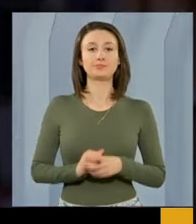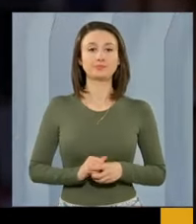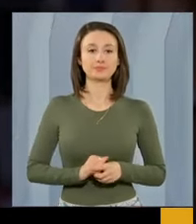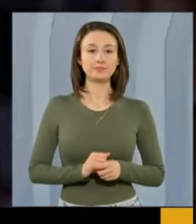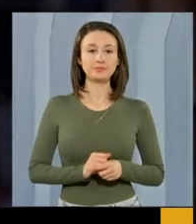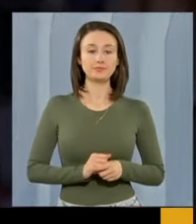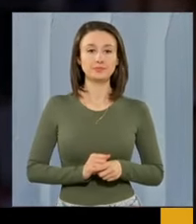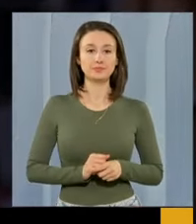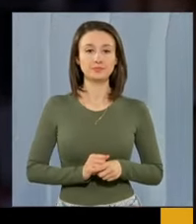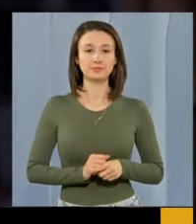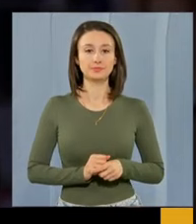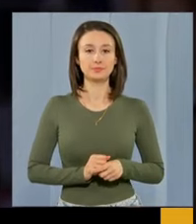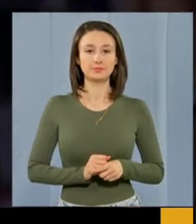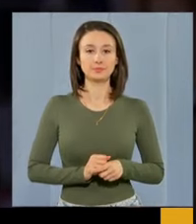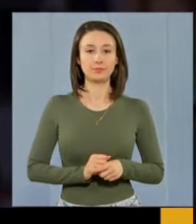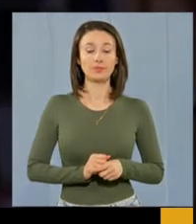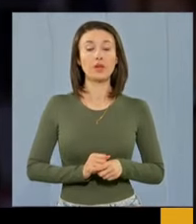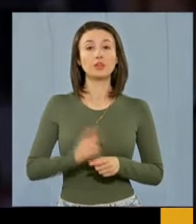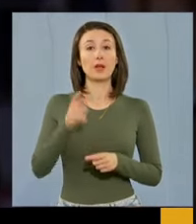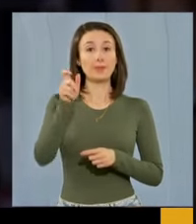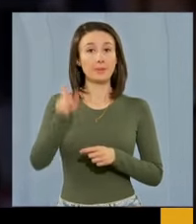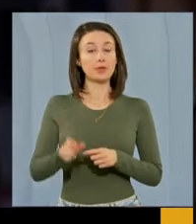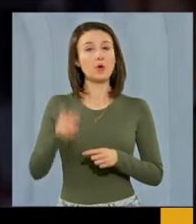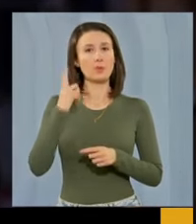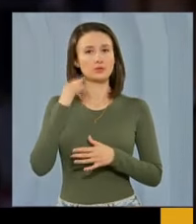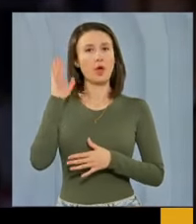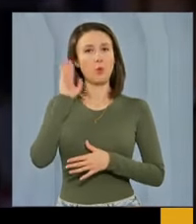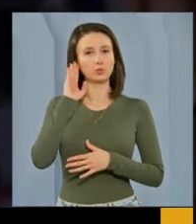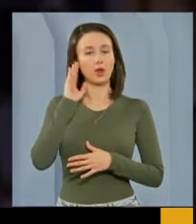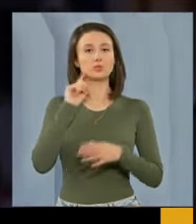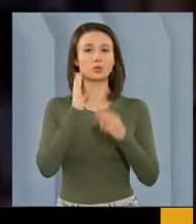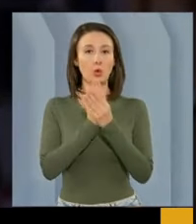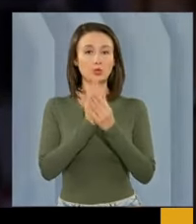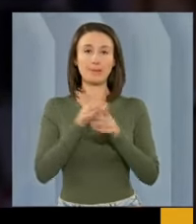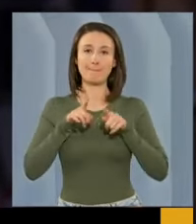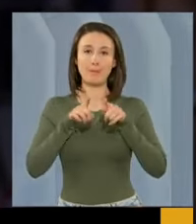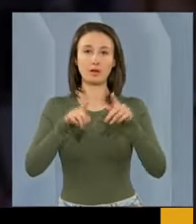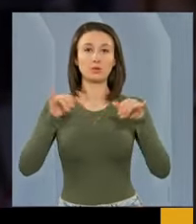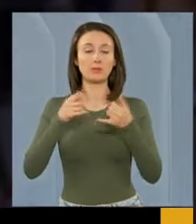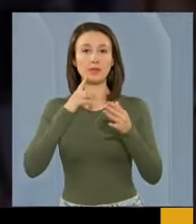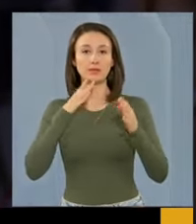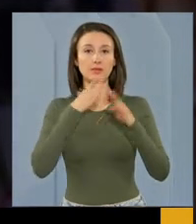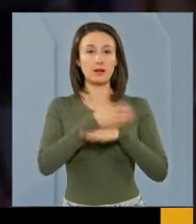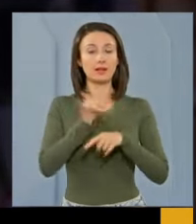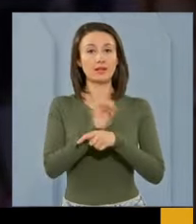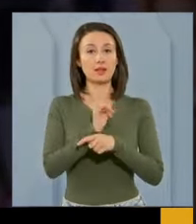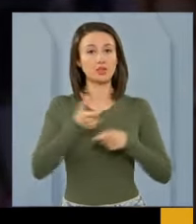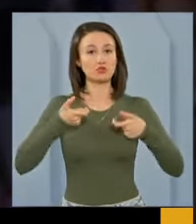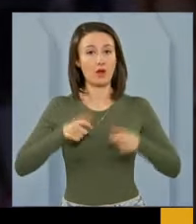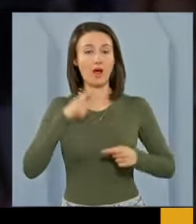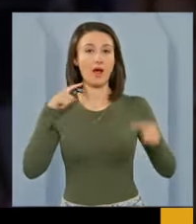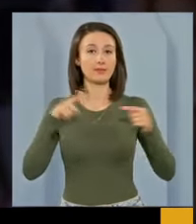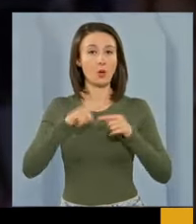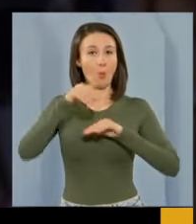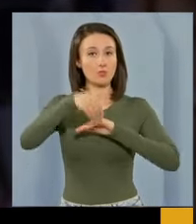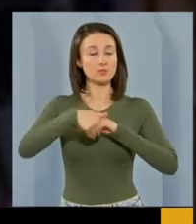Anticorupție, potrivit unor surse judiciare. Alte 7 persoane au mai fost audiate în dosar. În paralel au avut loc descindere ale Direcției Generale Anticorupție